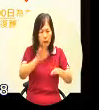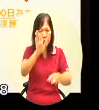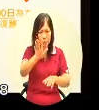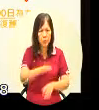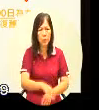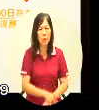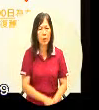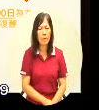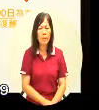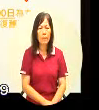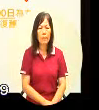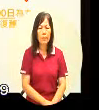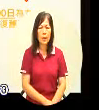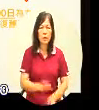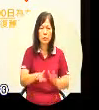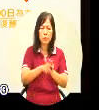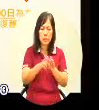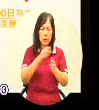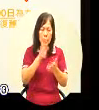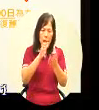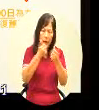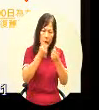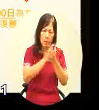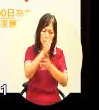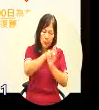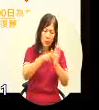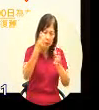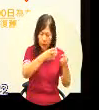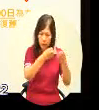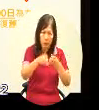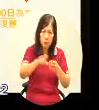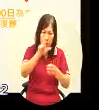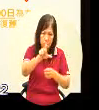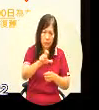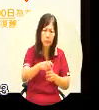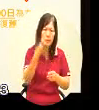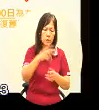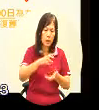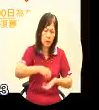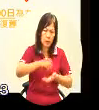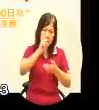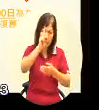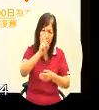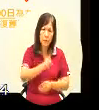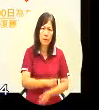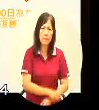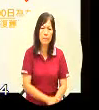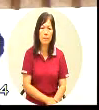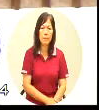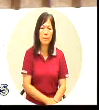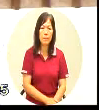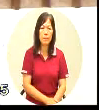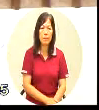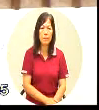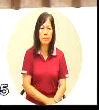请看会后怎样，我们来讨论这个议题。那最后我再提一个我要提醒。